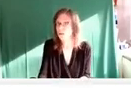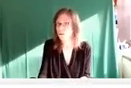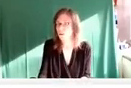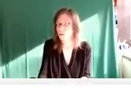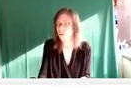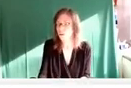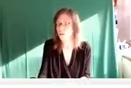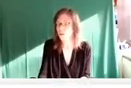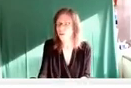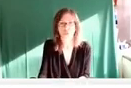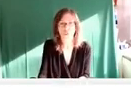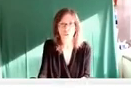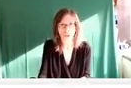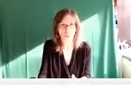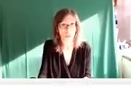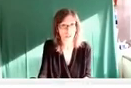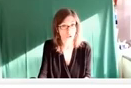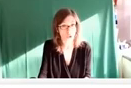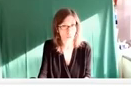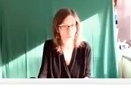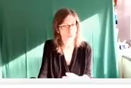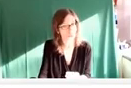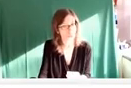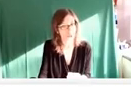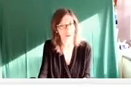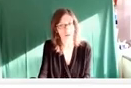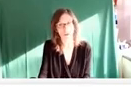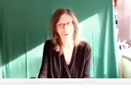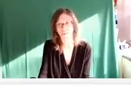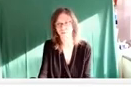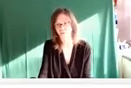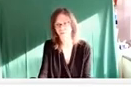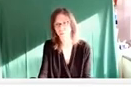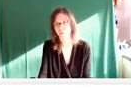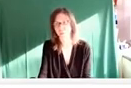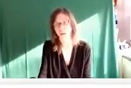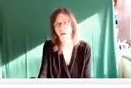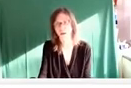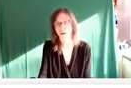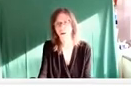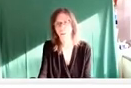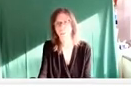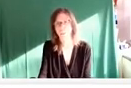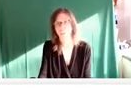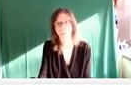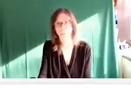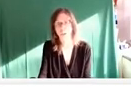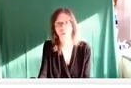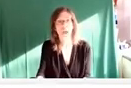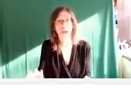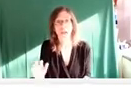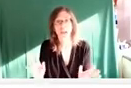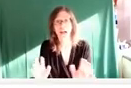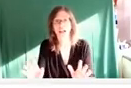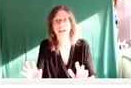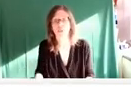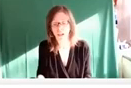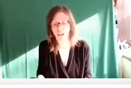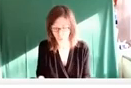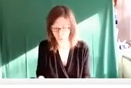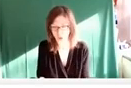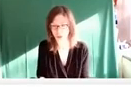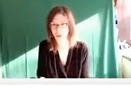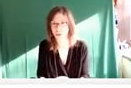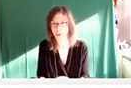peuvent être diffusées ou partagées non plus. Il faut faire attention. Oui, Caroline, on aurait une question dans le chat. Allez-y, arrêtez-moi,